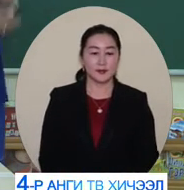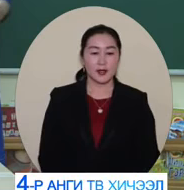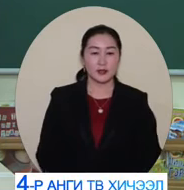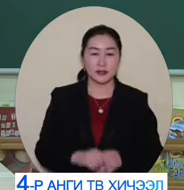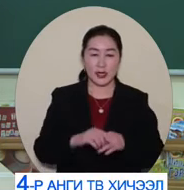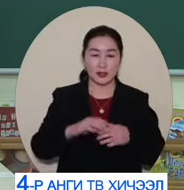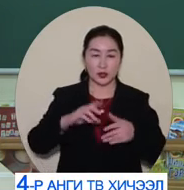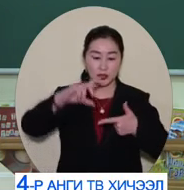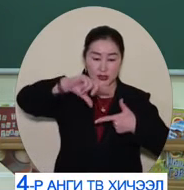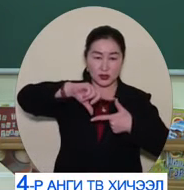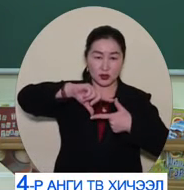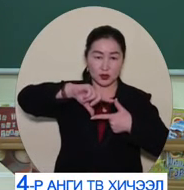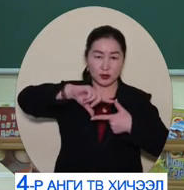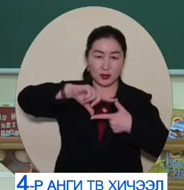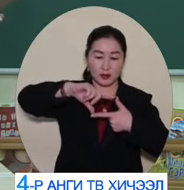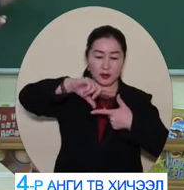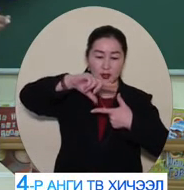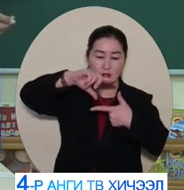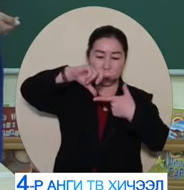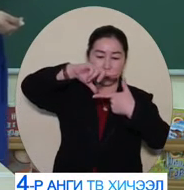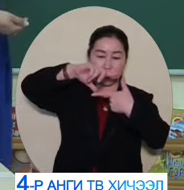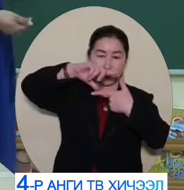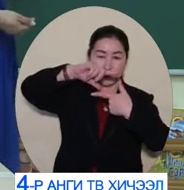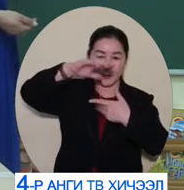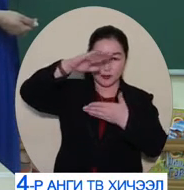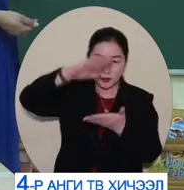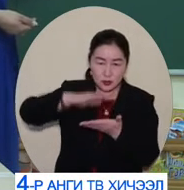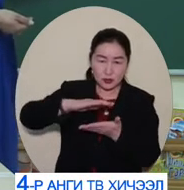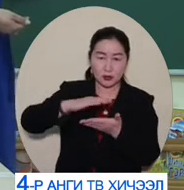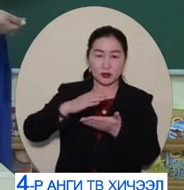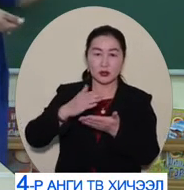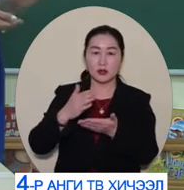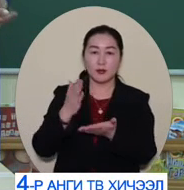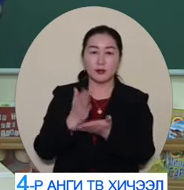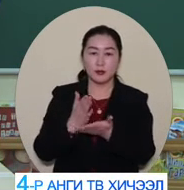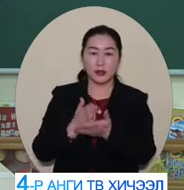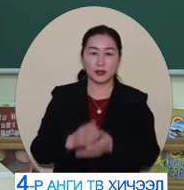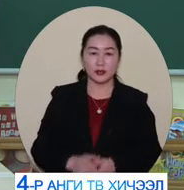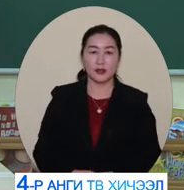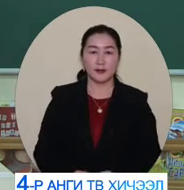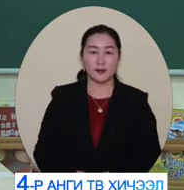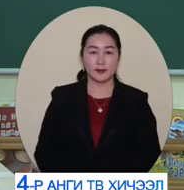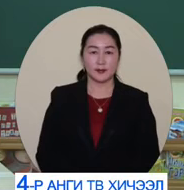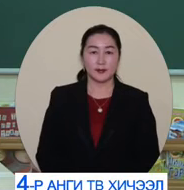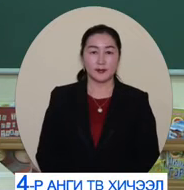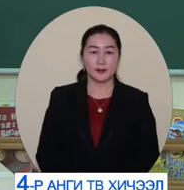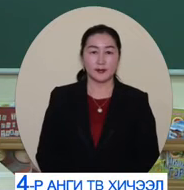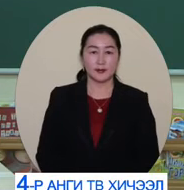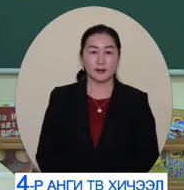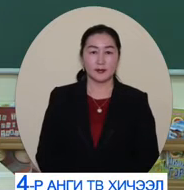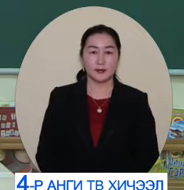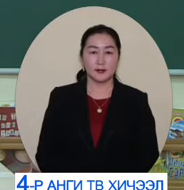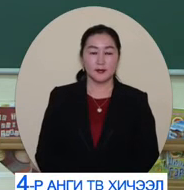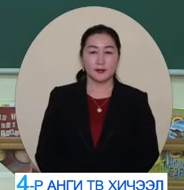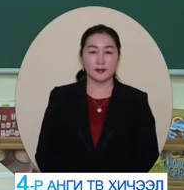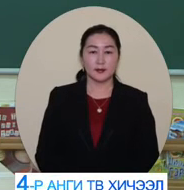юу гэдэг юм дээр ажиллаараа тийм ээ. Ийм 100 одоо бүр ийм урт дөрвөлж мал чавирсан байгаа зү тийм үү. Тэгэхээр